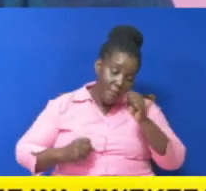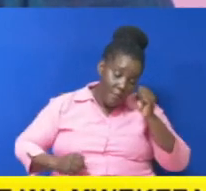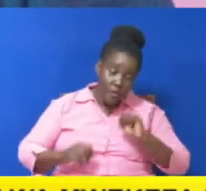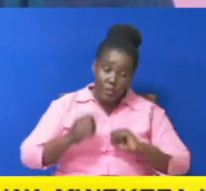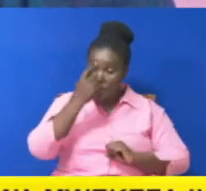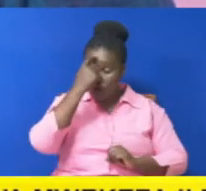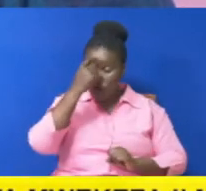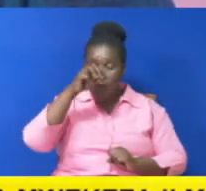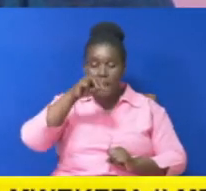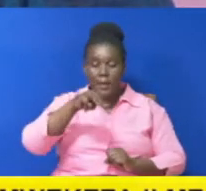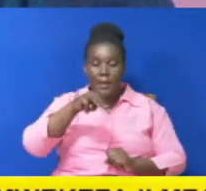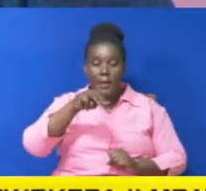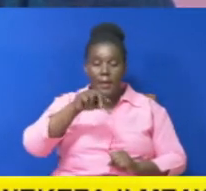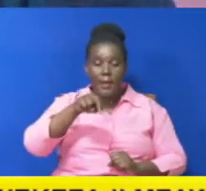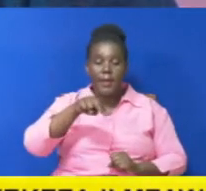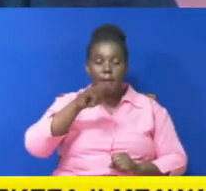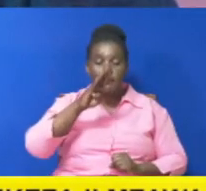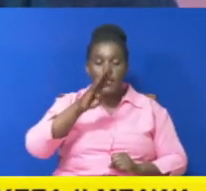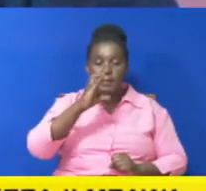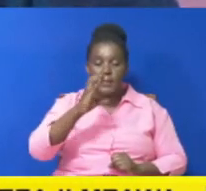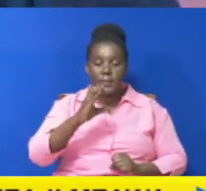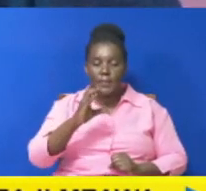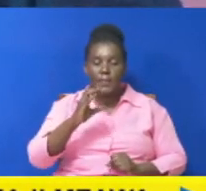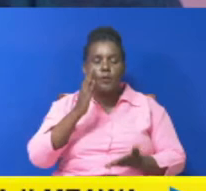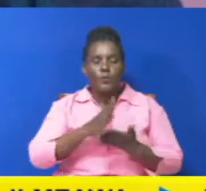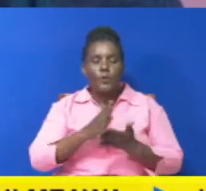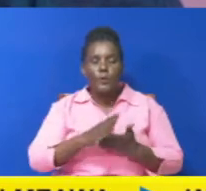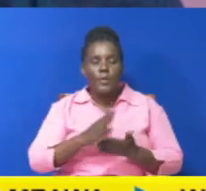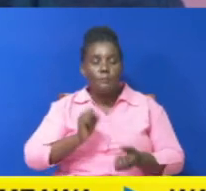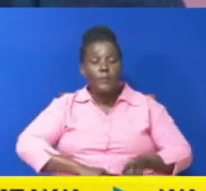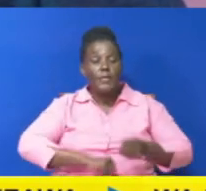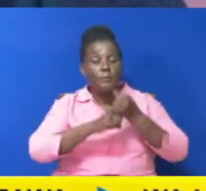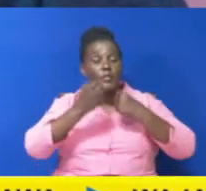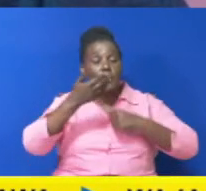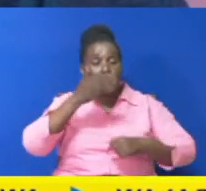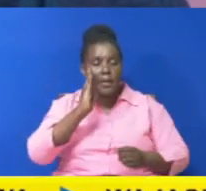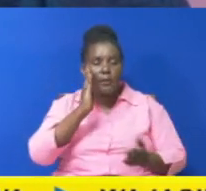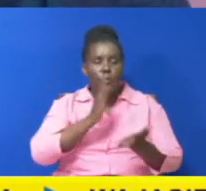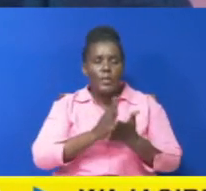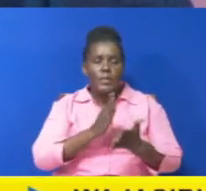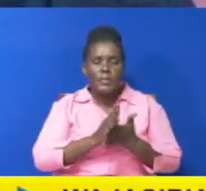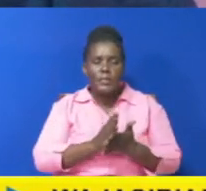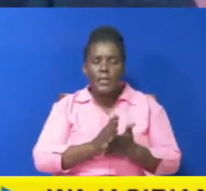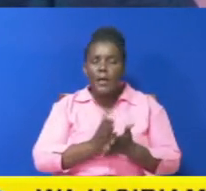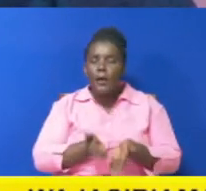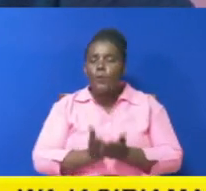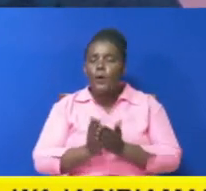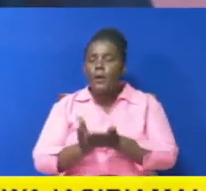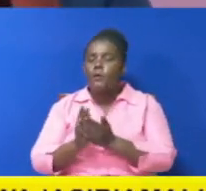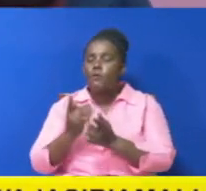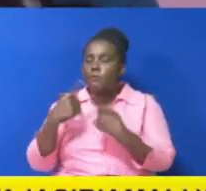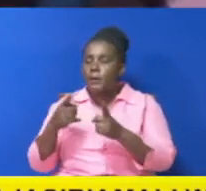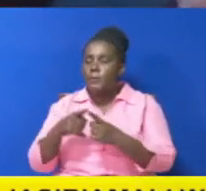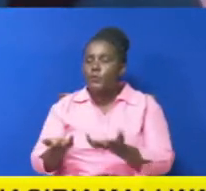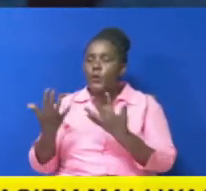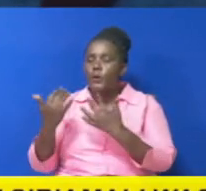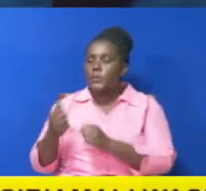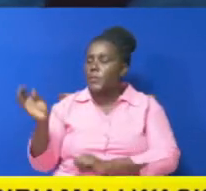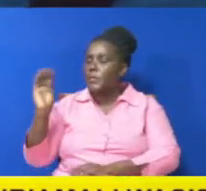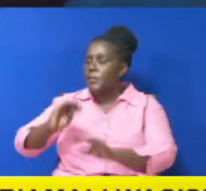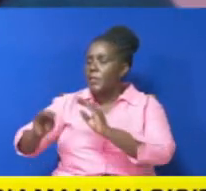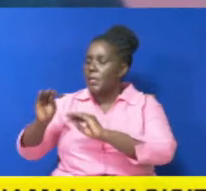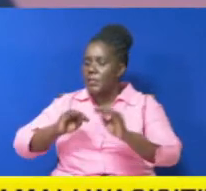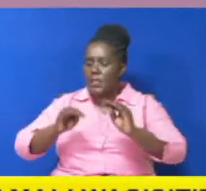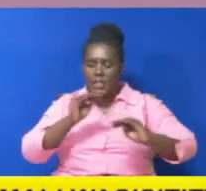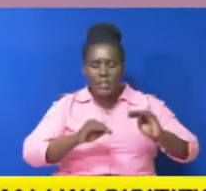zinaunga mkono juhudi za serikali zenye kulenga kuongeza ushiriki wa wadau katika kutoa michango yao kwa